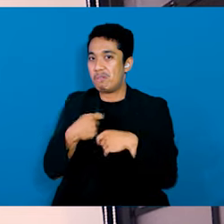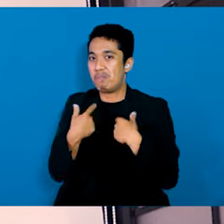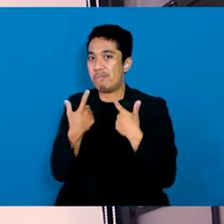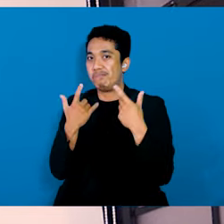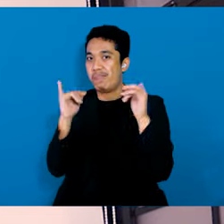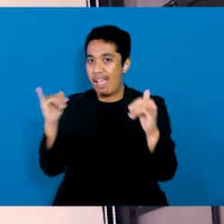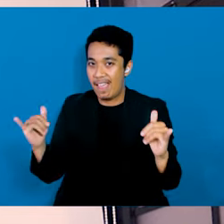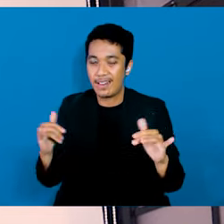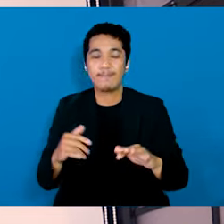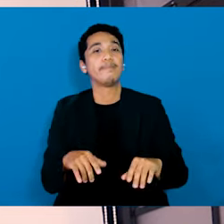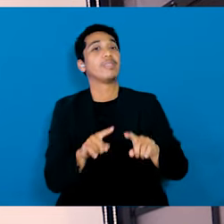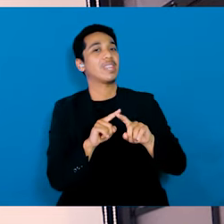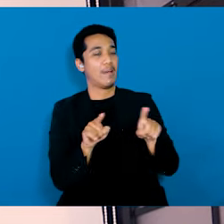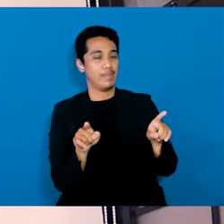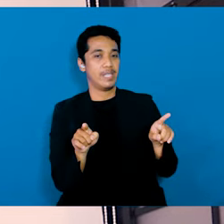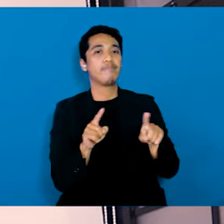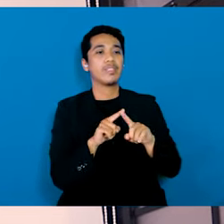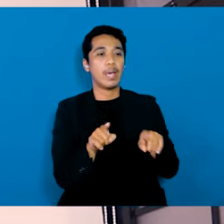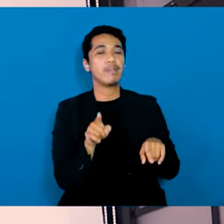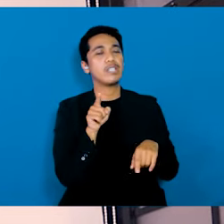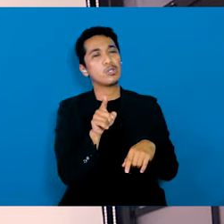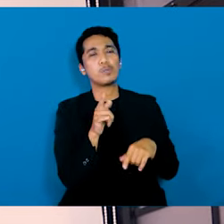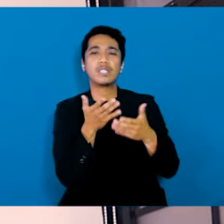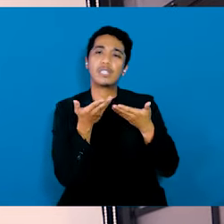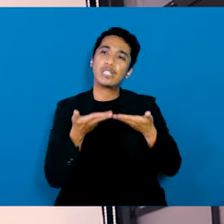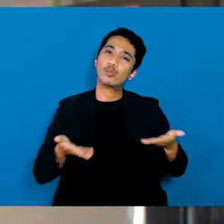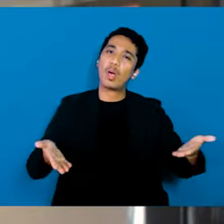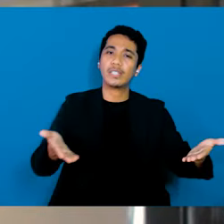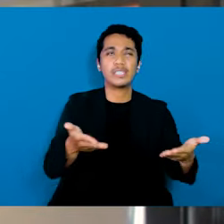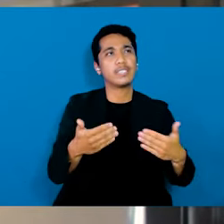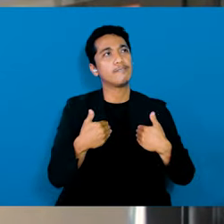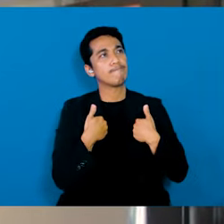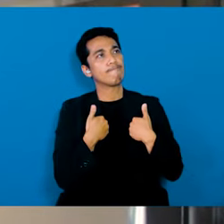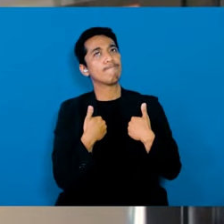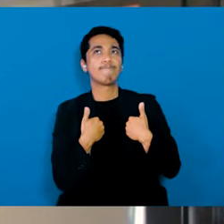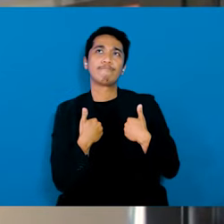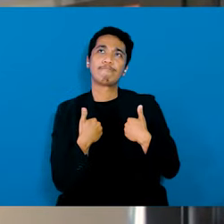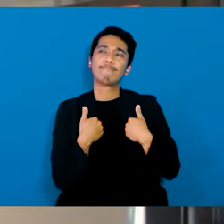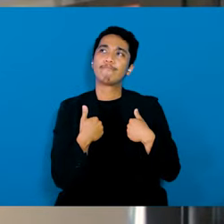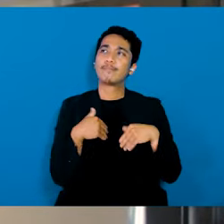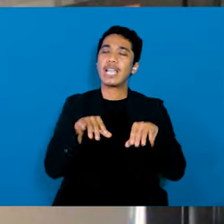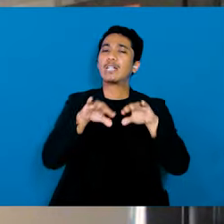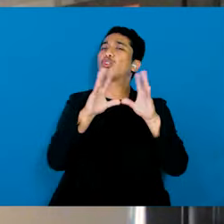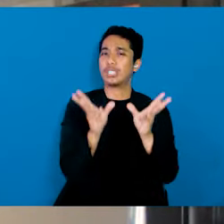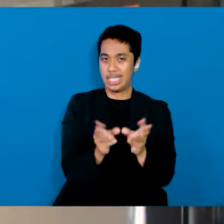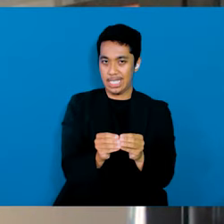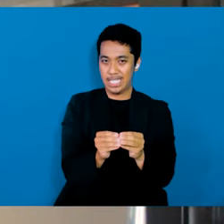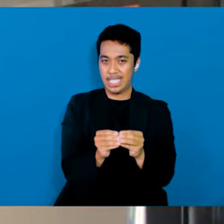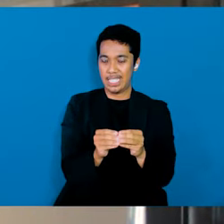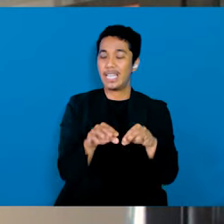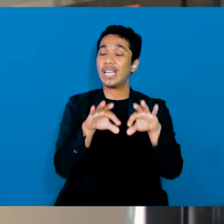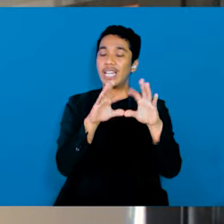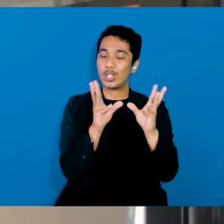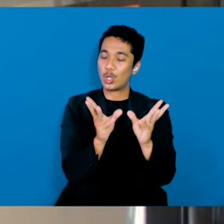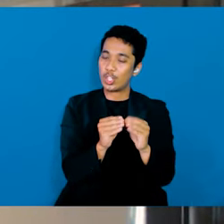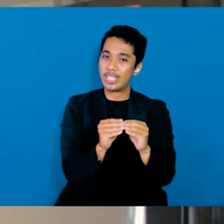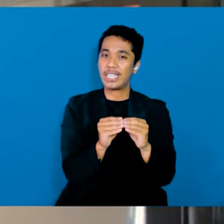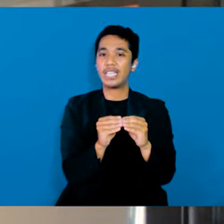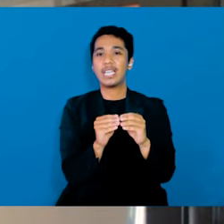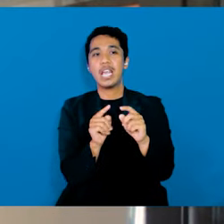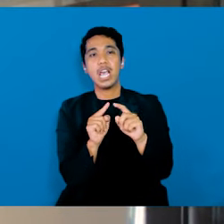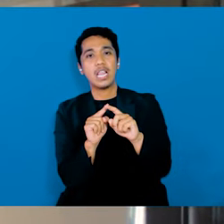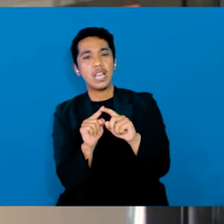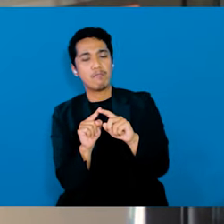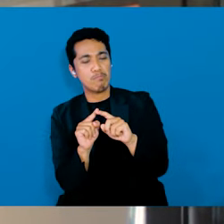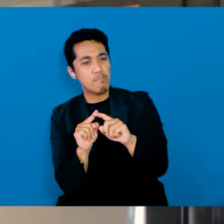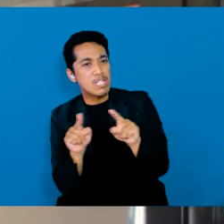Tapi ini apa namanya? Ini sebuah, menurutku, inklusi yang yang hadir tanpa